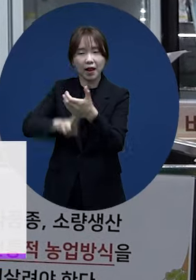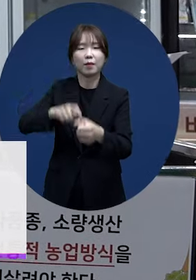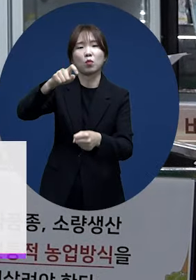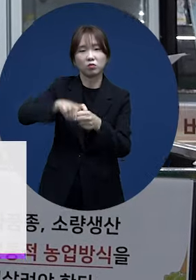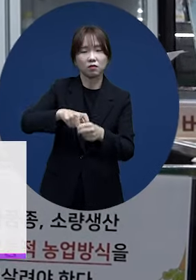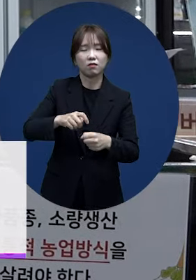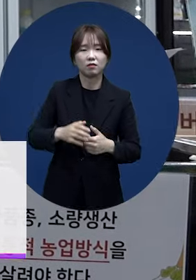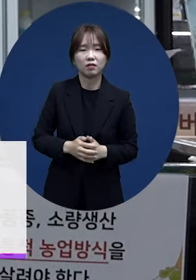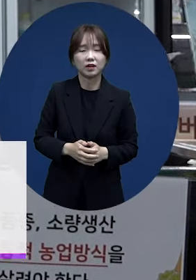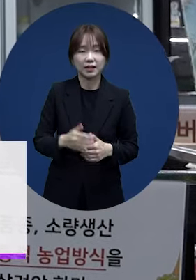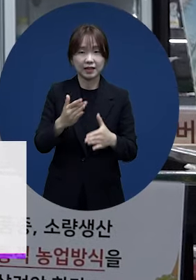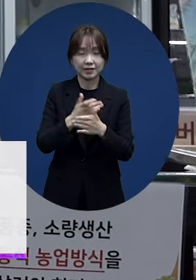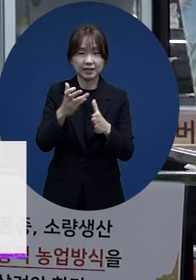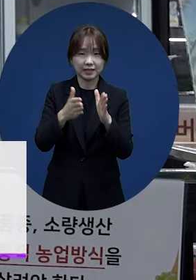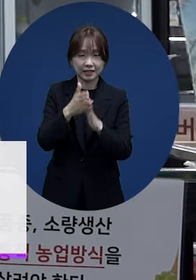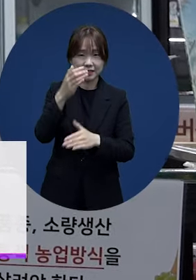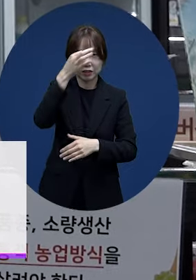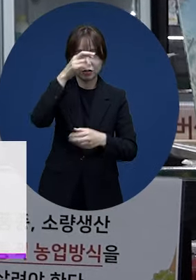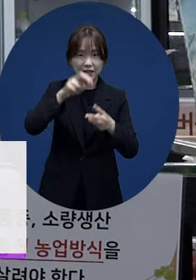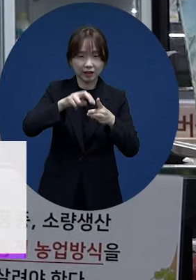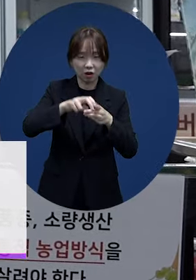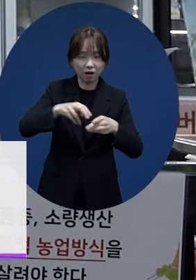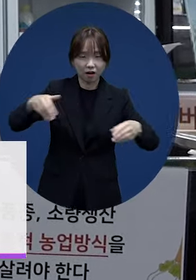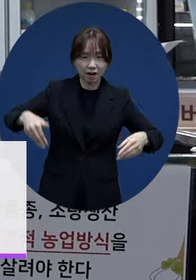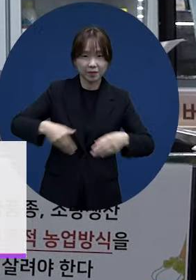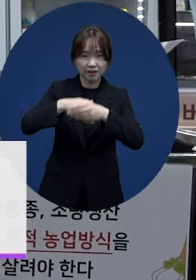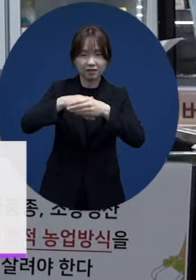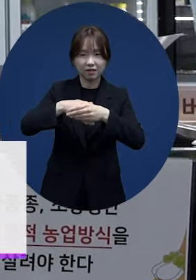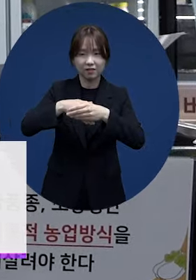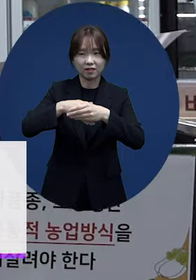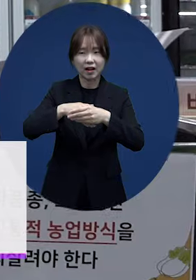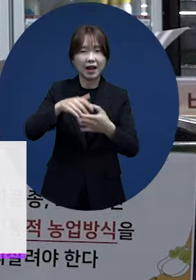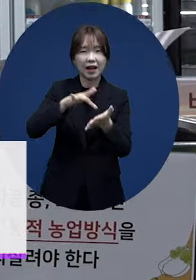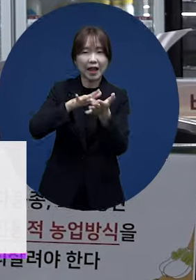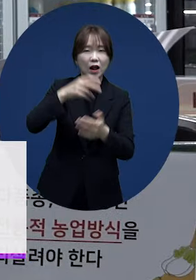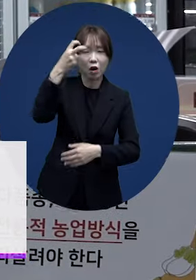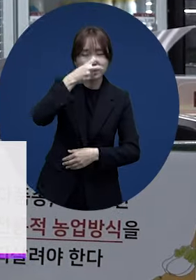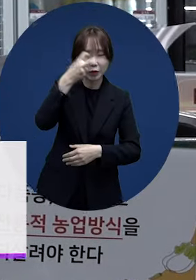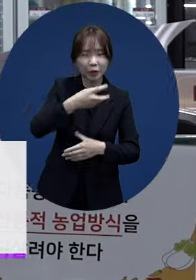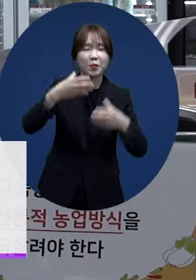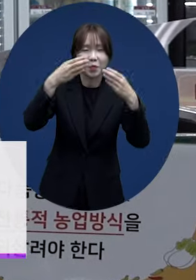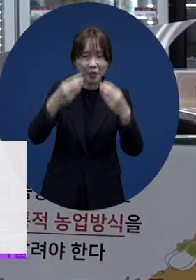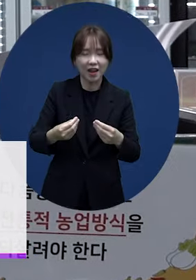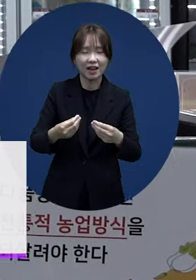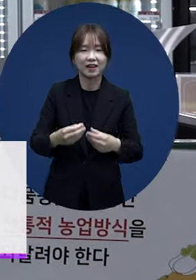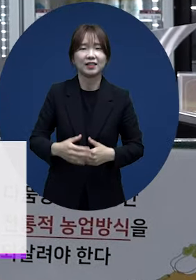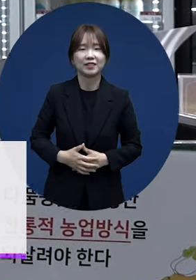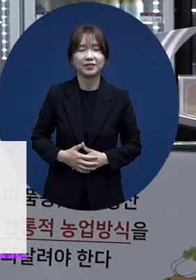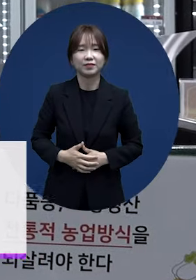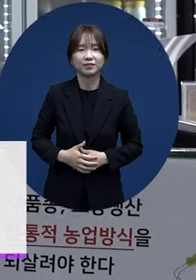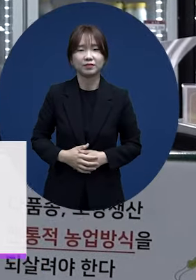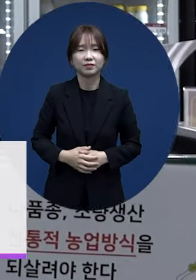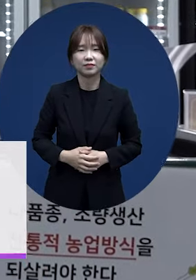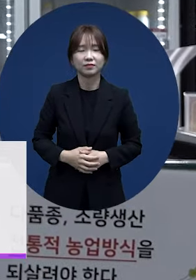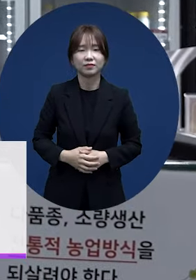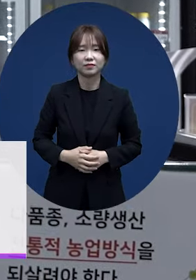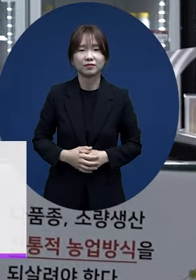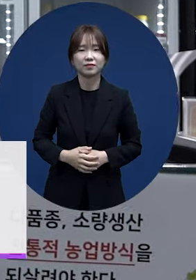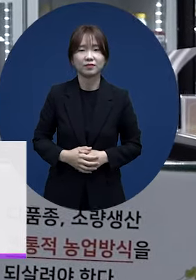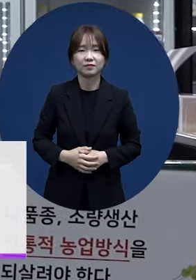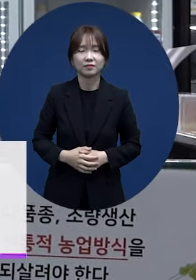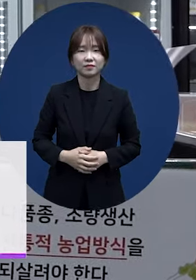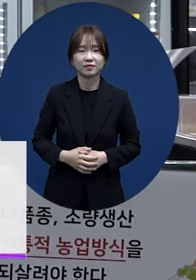해서 당일 판매를 주 목적으로 하고 있습니다. 우리 양산시 기술센터와 협력을 통해서 잔류농약 검사에 대한 이런